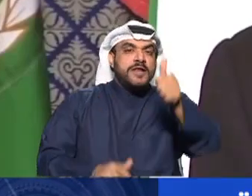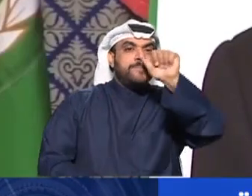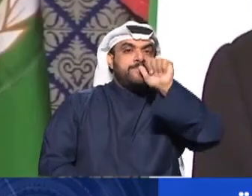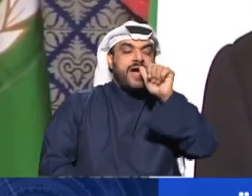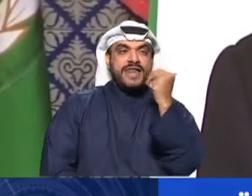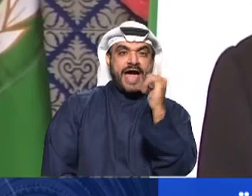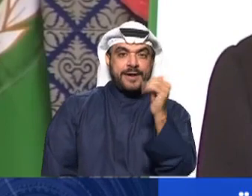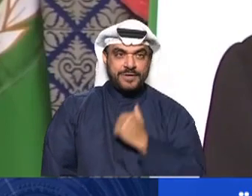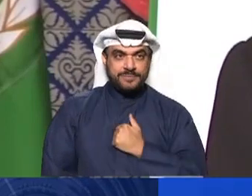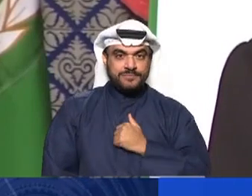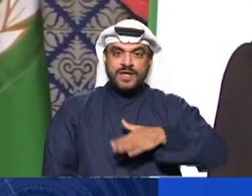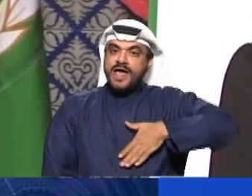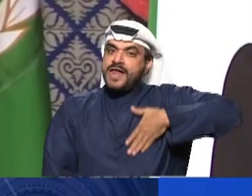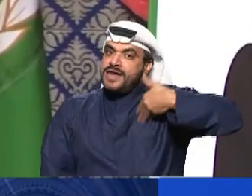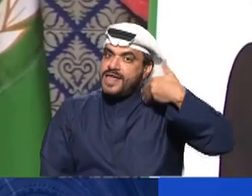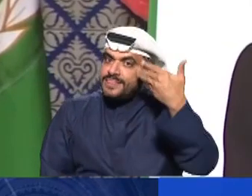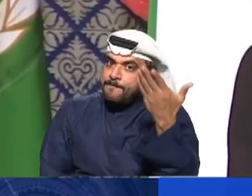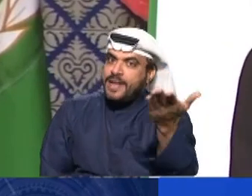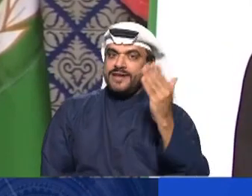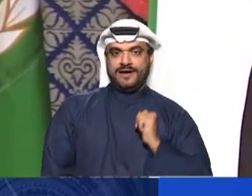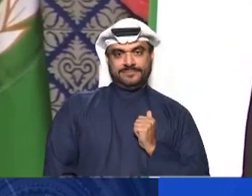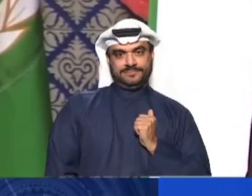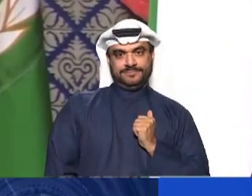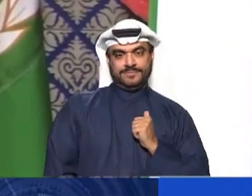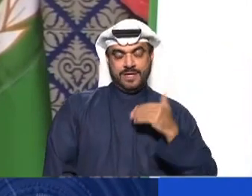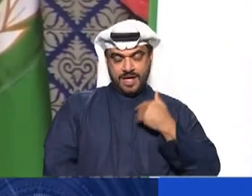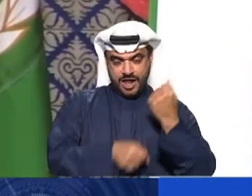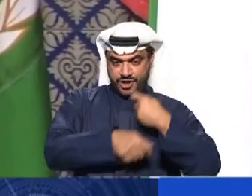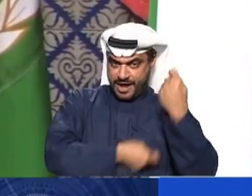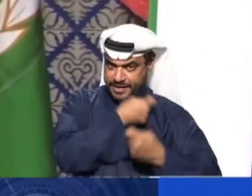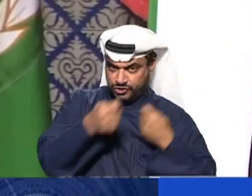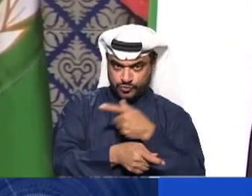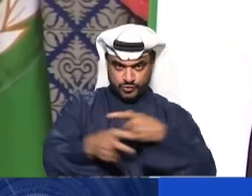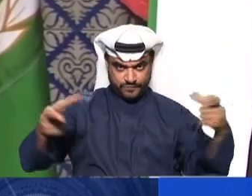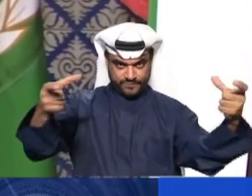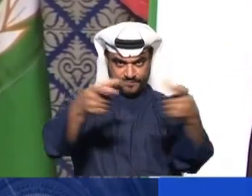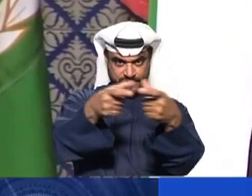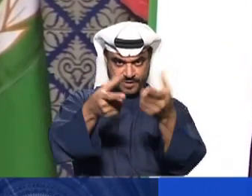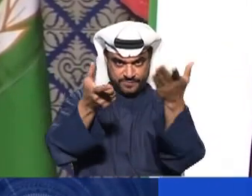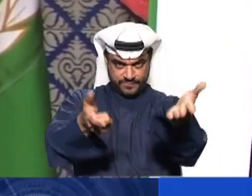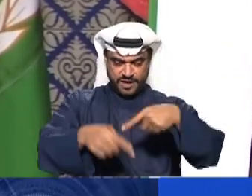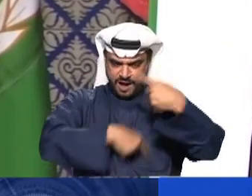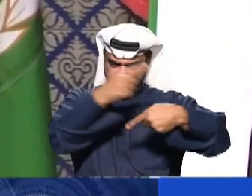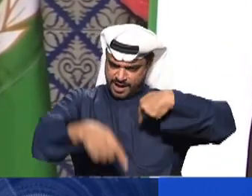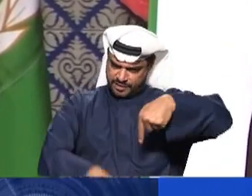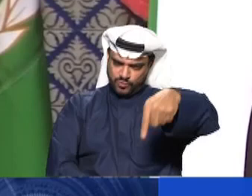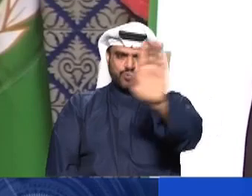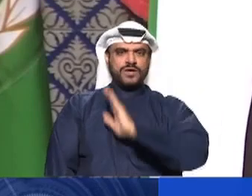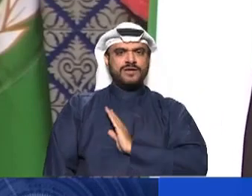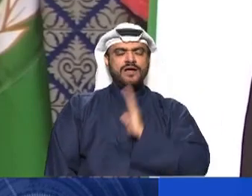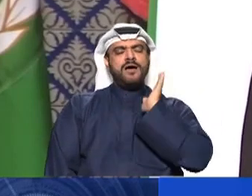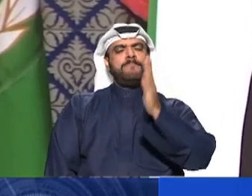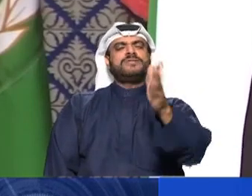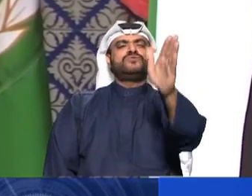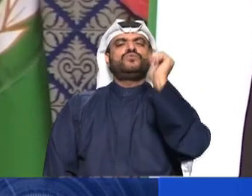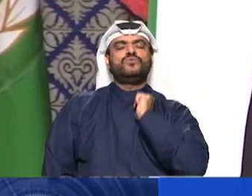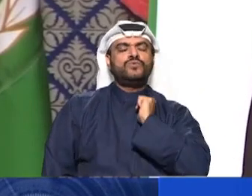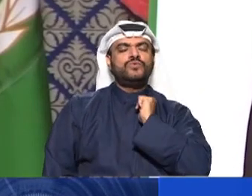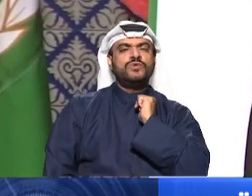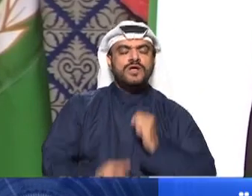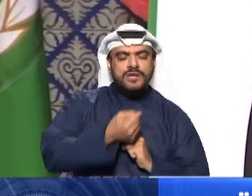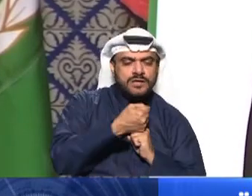نأمل أن تستطيع جهودنا اللي هي مستمرة وتستند